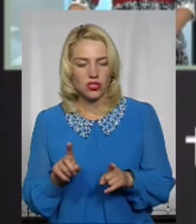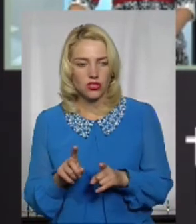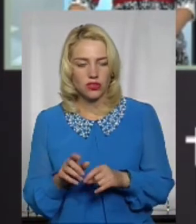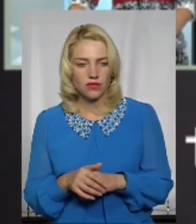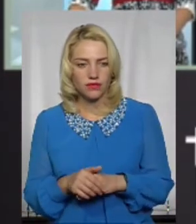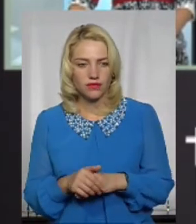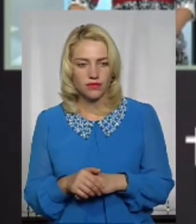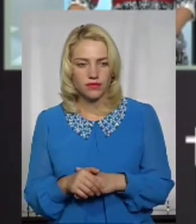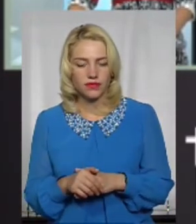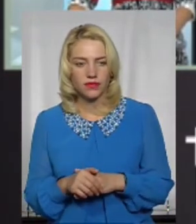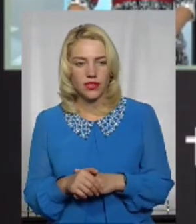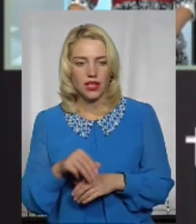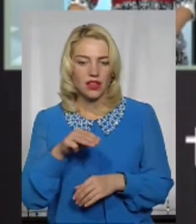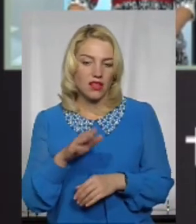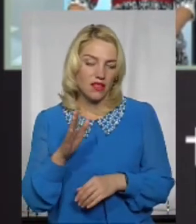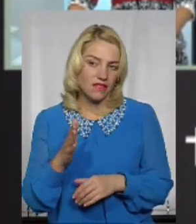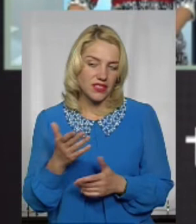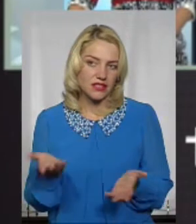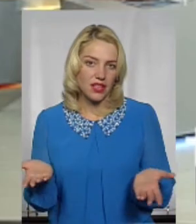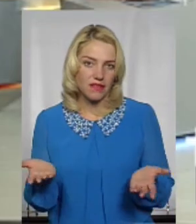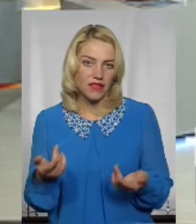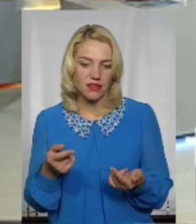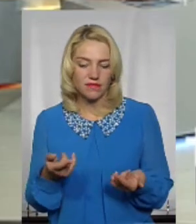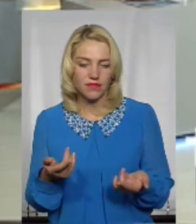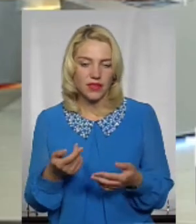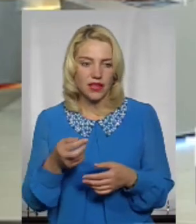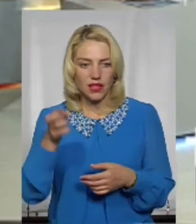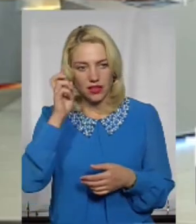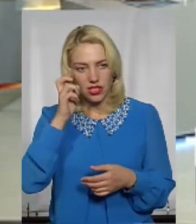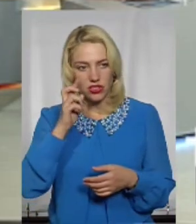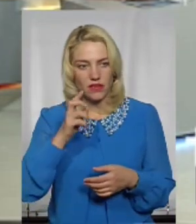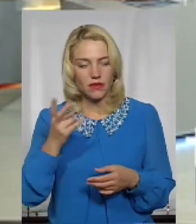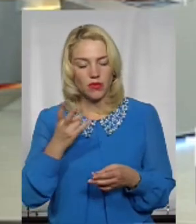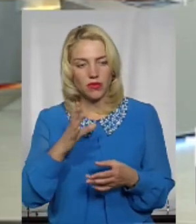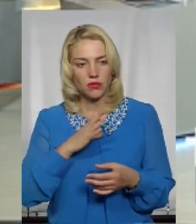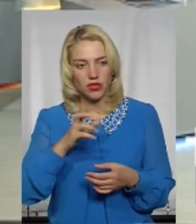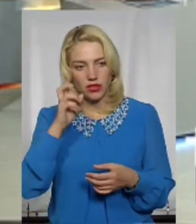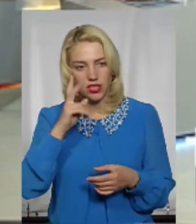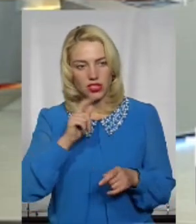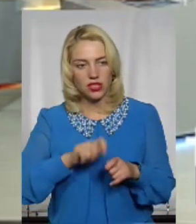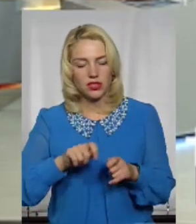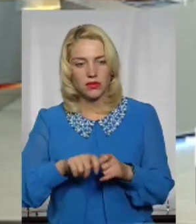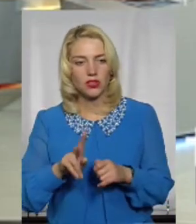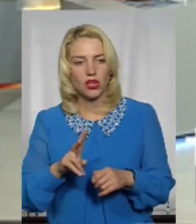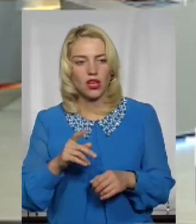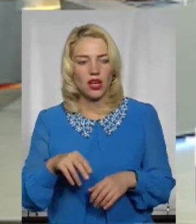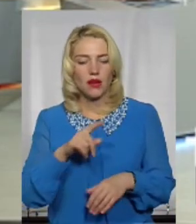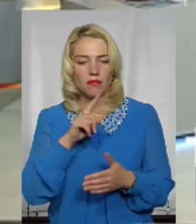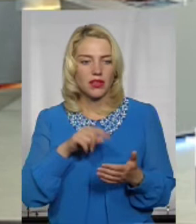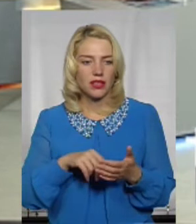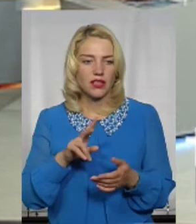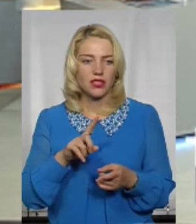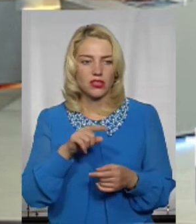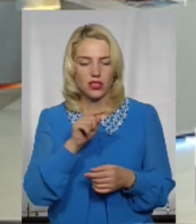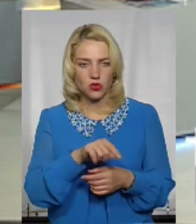це до Тетяни Васильівни навряд чи. Тут є Державна екологічна інспекція, яка має контролювати цю ситуацію. А давайте те, що до Тетяни Васильівни. Можливо, не на